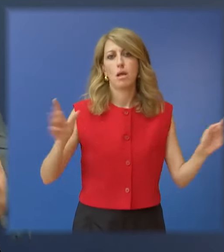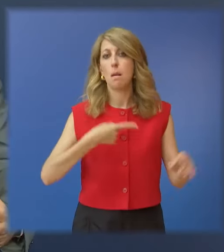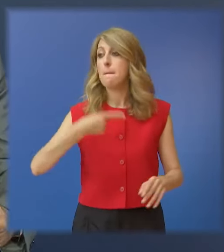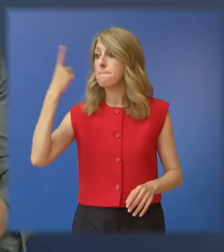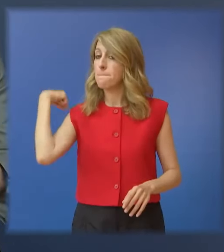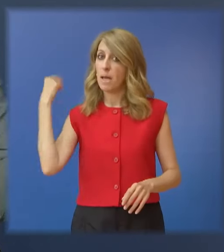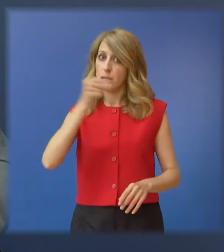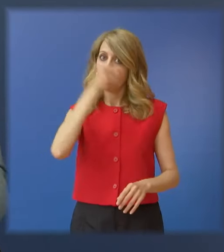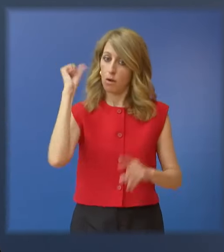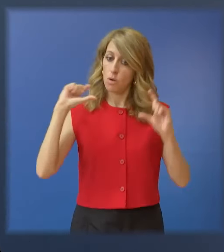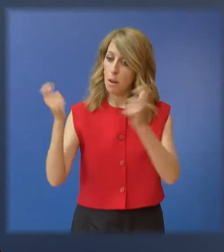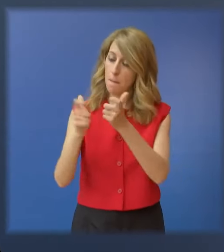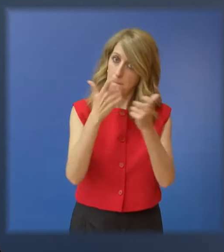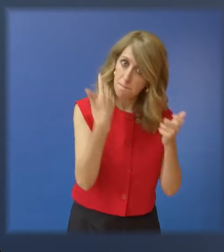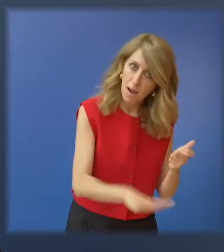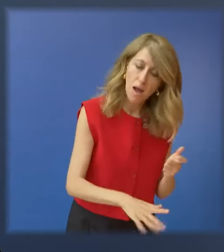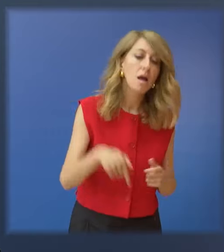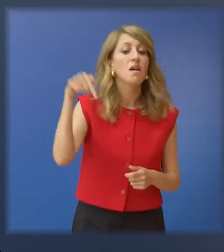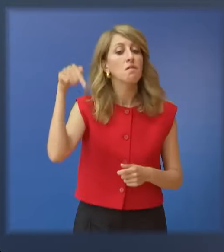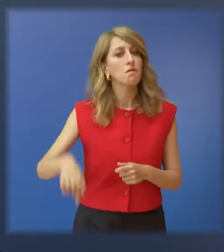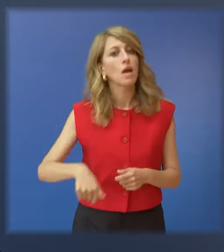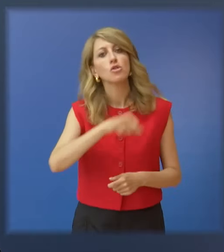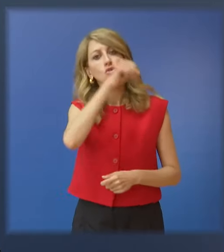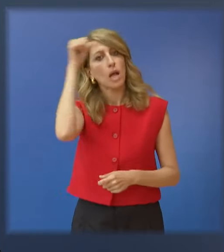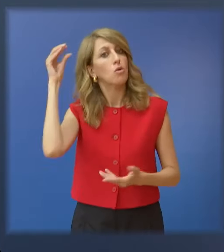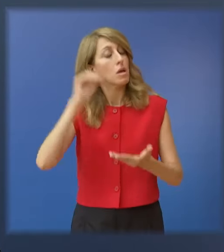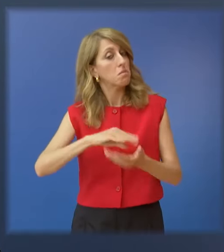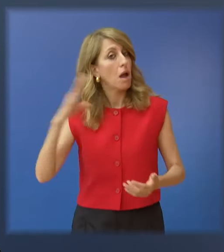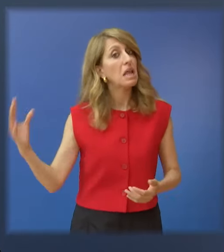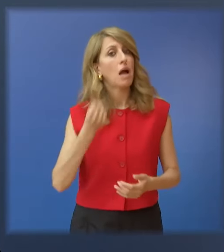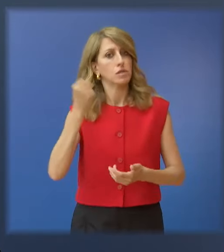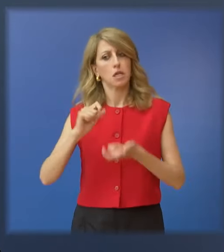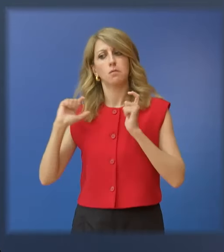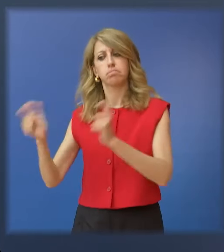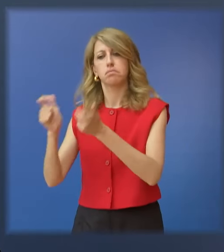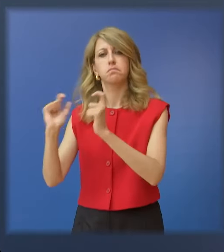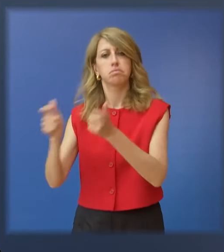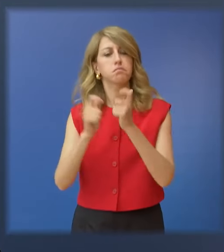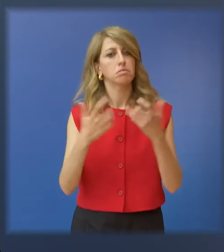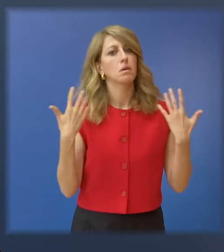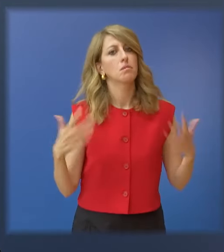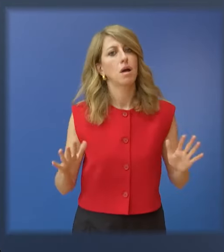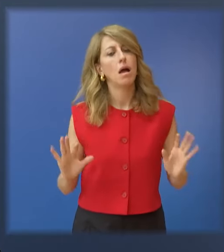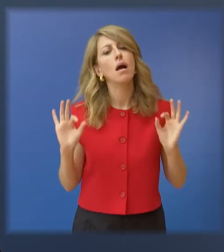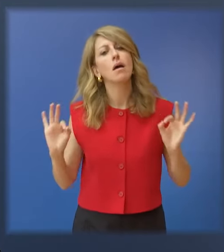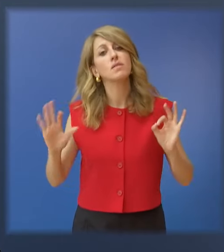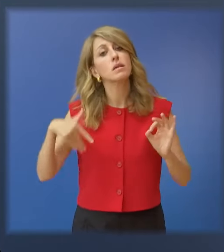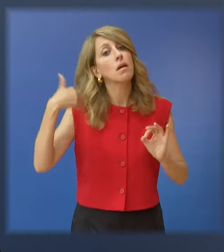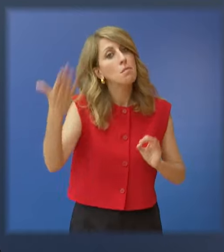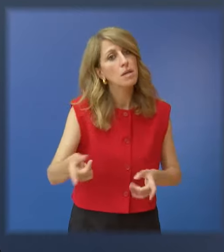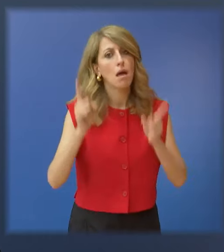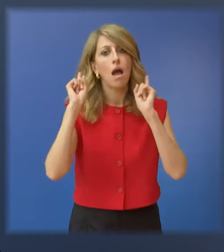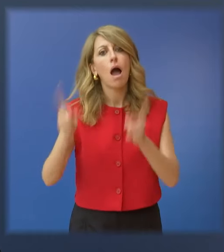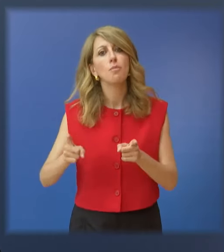και δικογραφίες που προχώρησαν και το φετινό καλοκαίρι ε αναλόγως με την περίπτωση του αξιολογεί η δικαιοσύνη ο